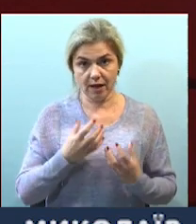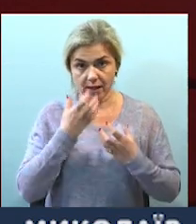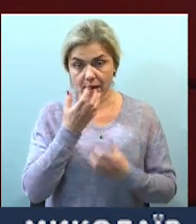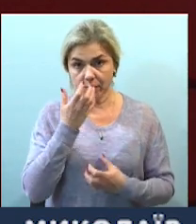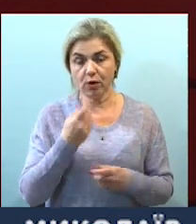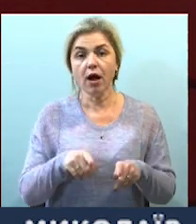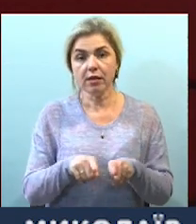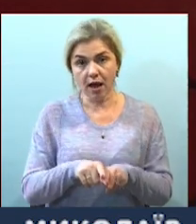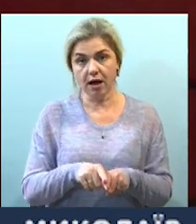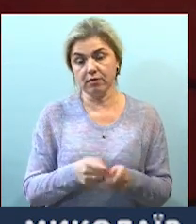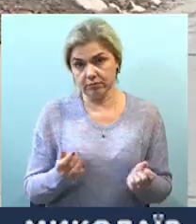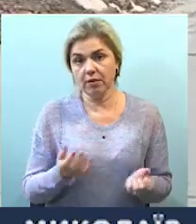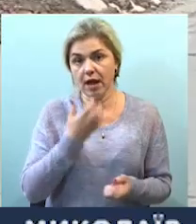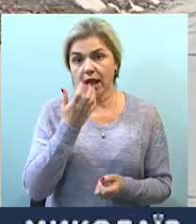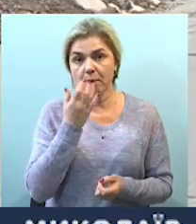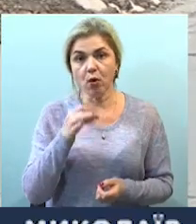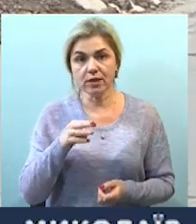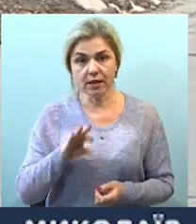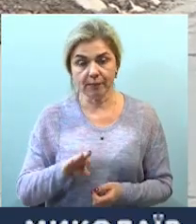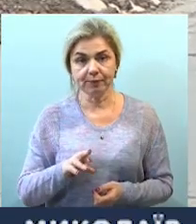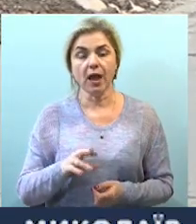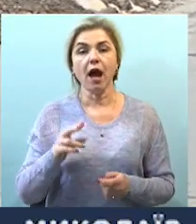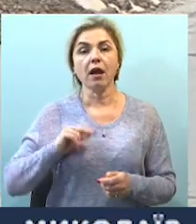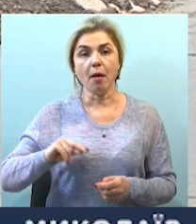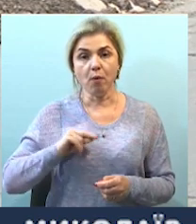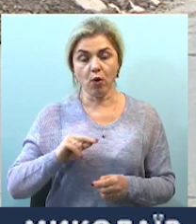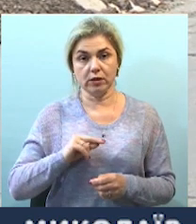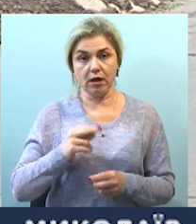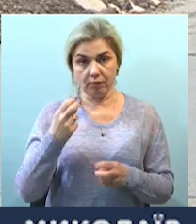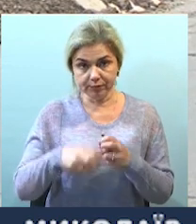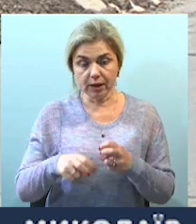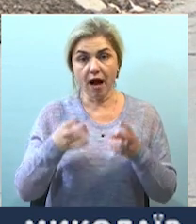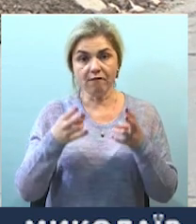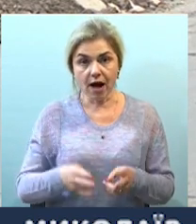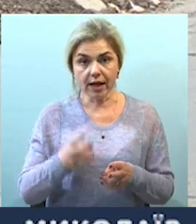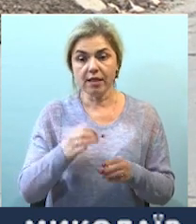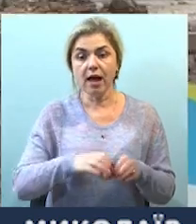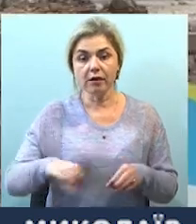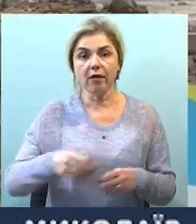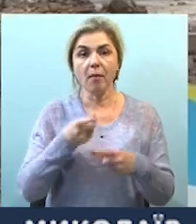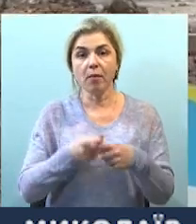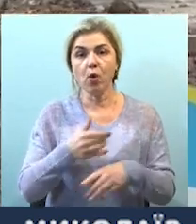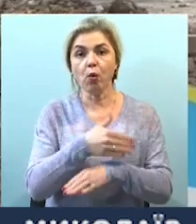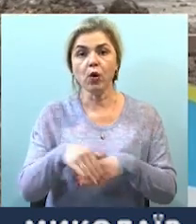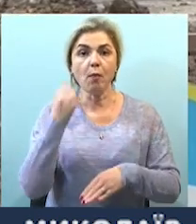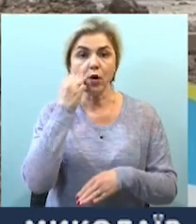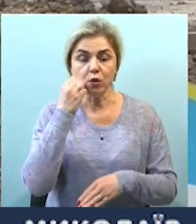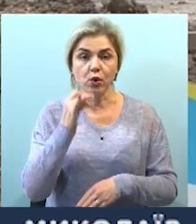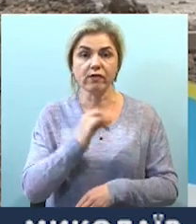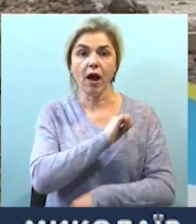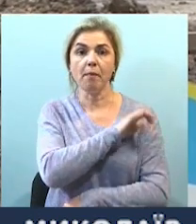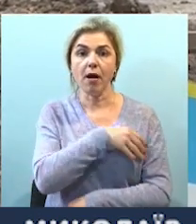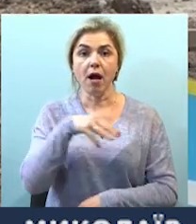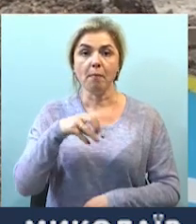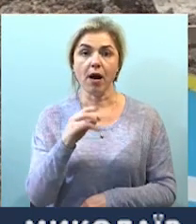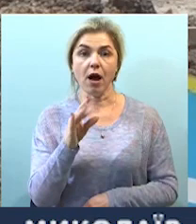Оце ми так гріємося. Роботи по ліквідації прориву на теплотрасі на перетині вулиці Московської та Адмірала Макарова